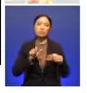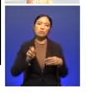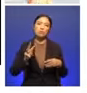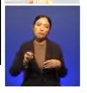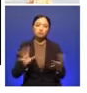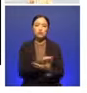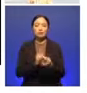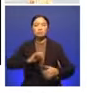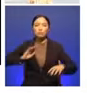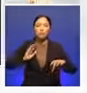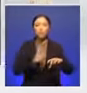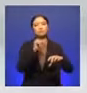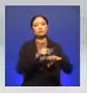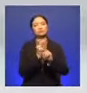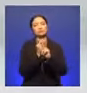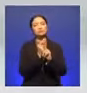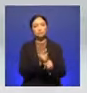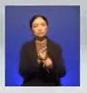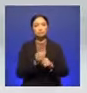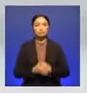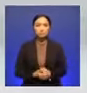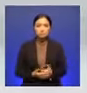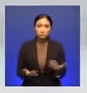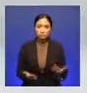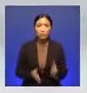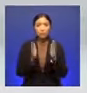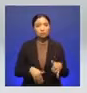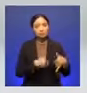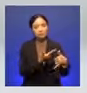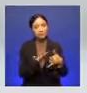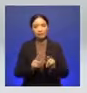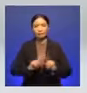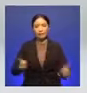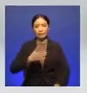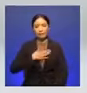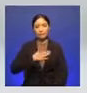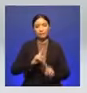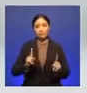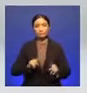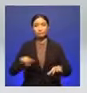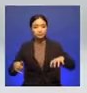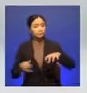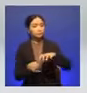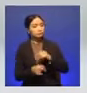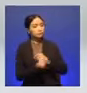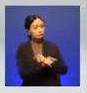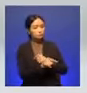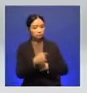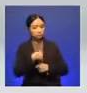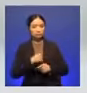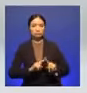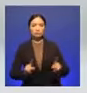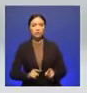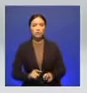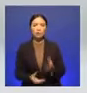แล้วก็วัฒนธรรมของเรือนจำเพราะฉะนั้นเราจะพบว่าคนเรียนจำจะไม่เหมือนเรานะคะถ้าเราเข้าไปเนี่ยคือความเป็นตัวตน